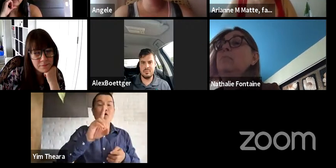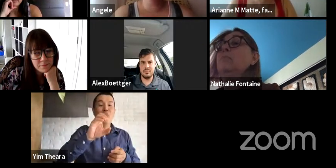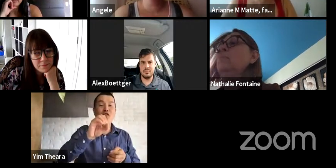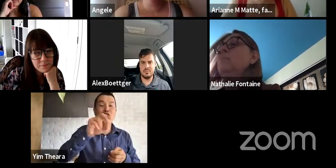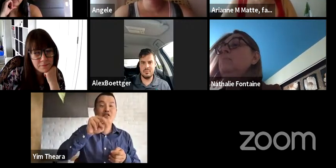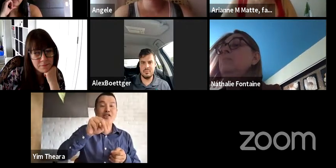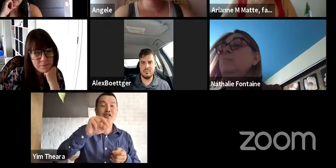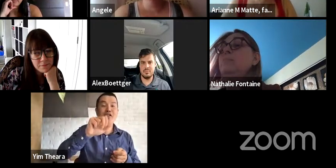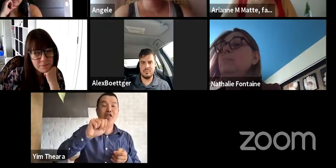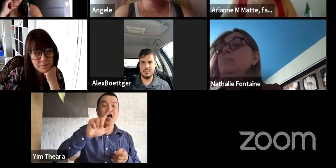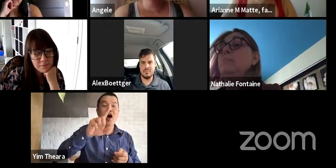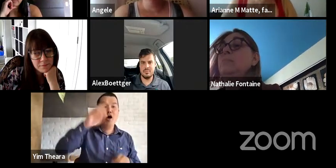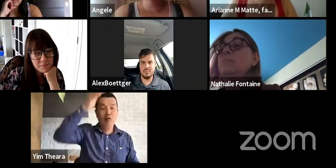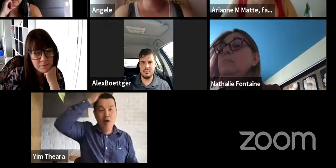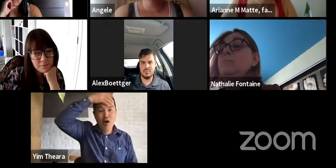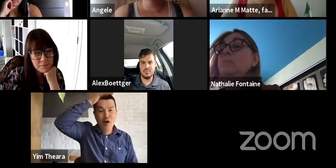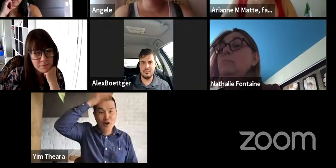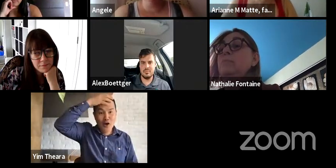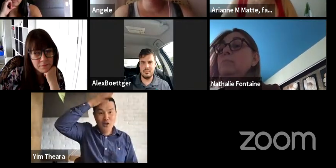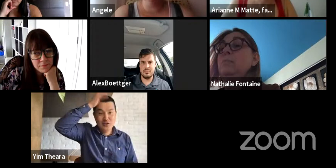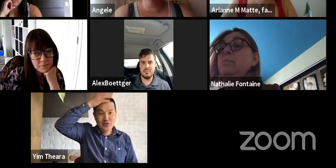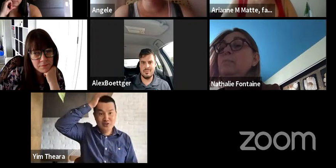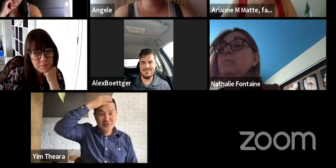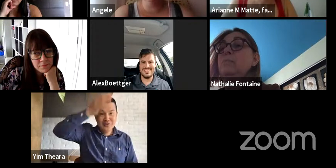mettons le président des États-Unis,